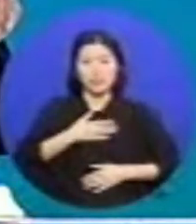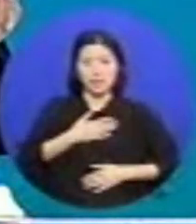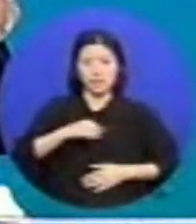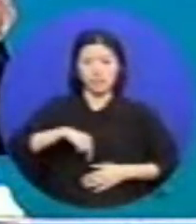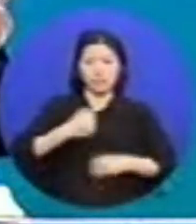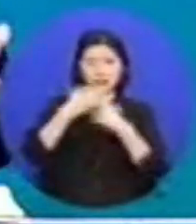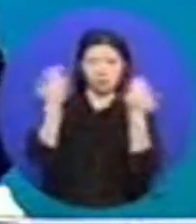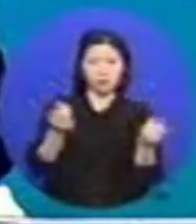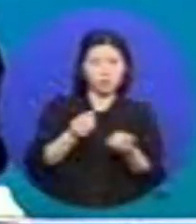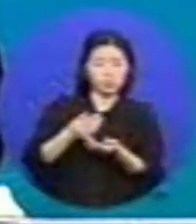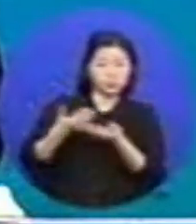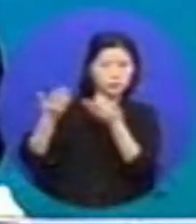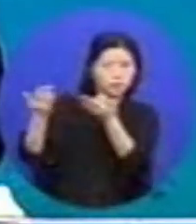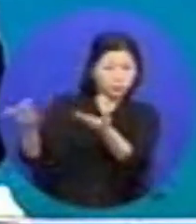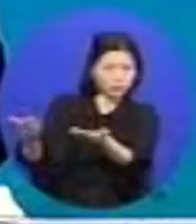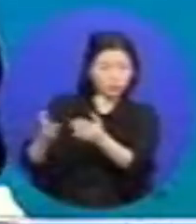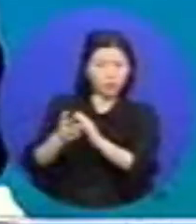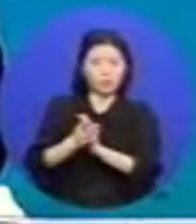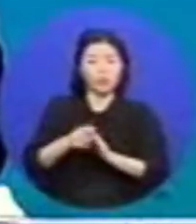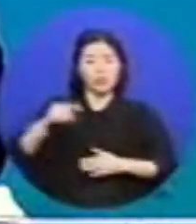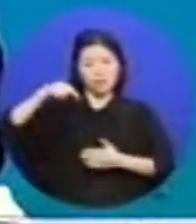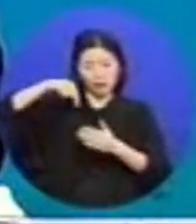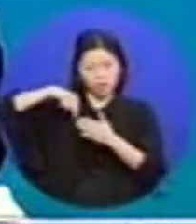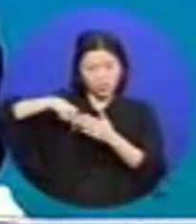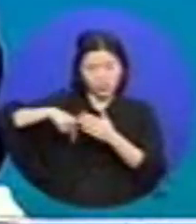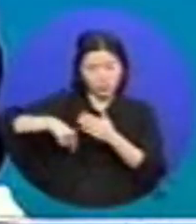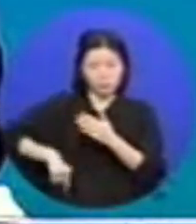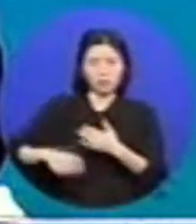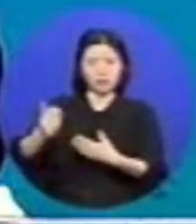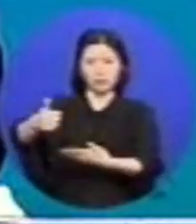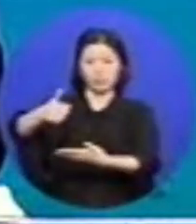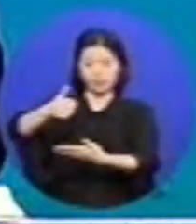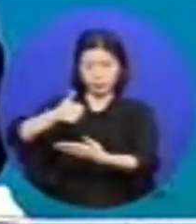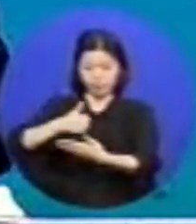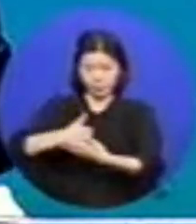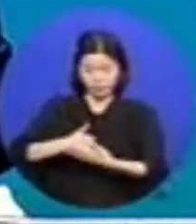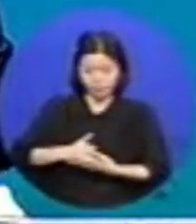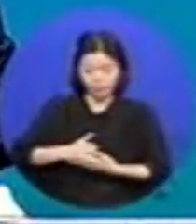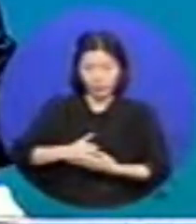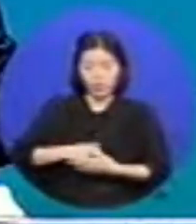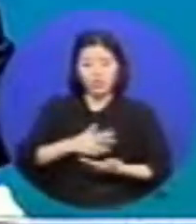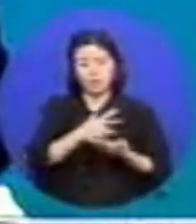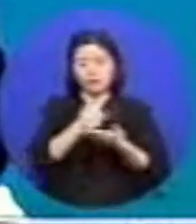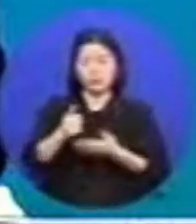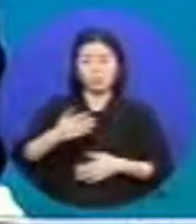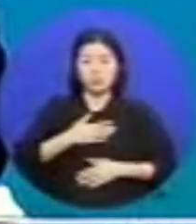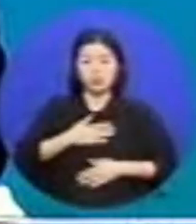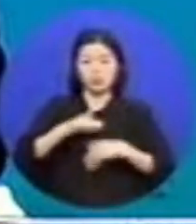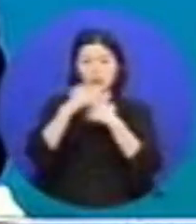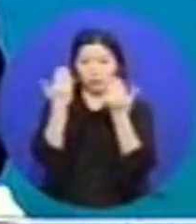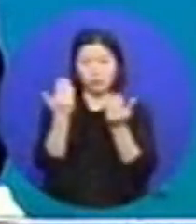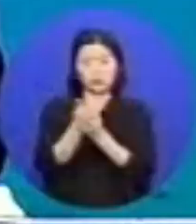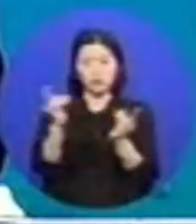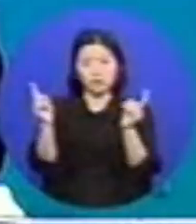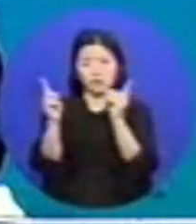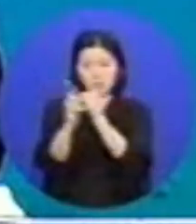내어놓고 예수님을 내 마음의 깊은 곳에 영접합니다. 주님, 저를 온전히 변화시켜